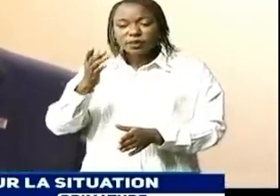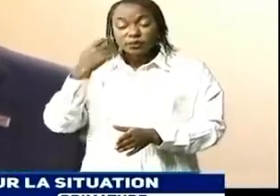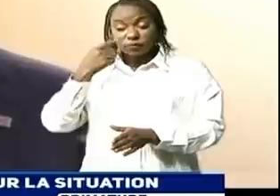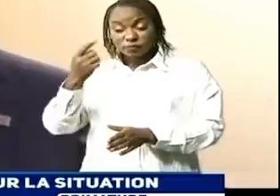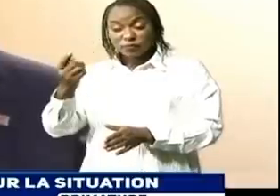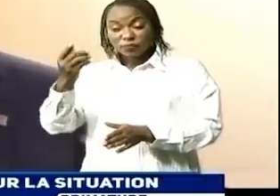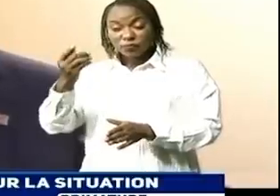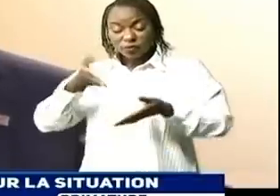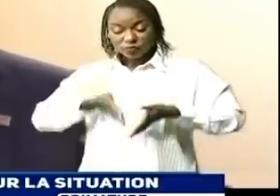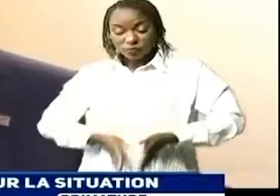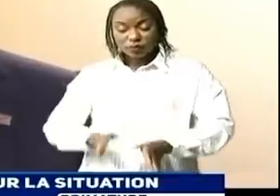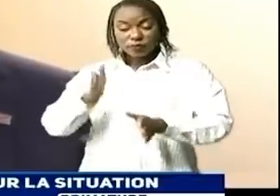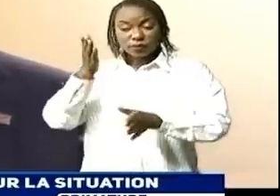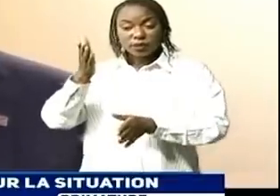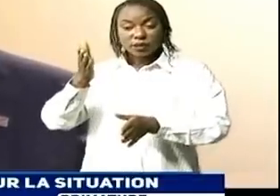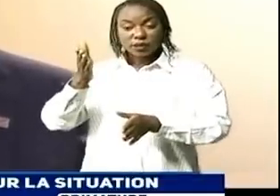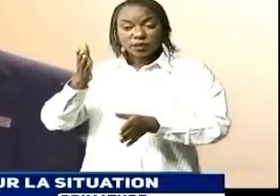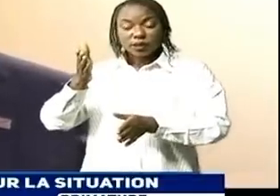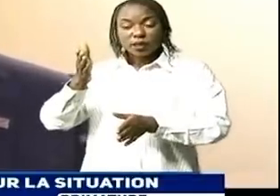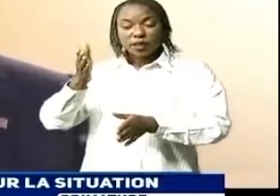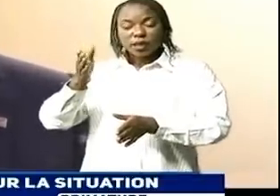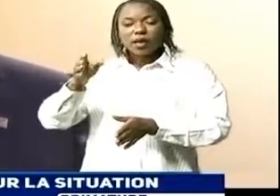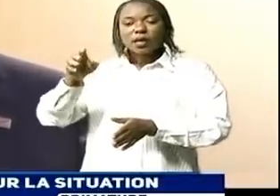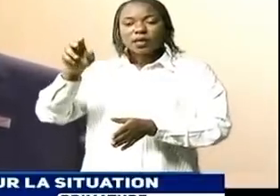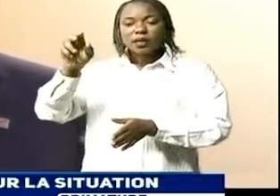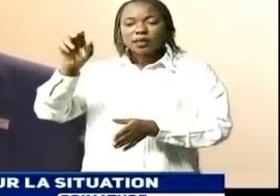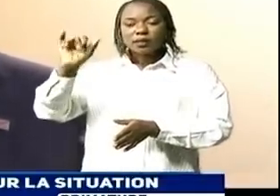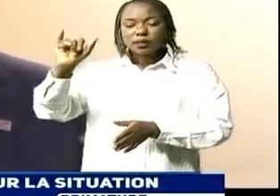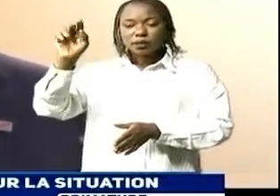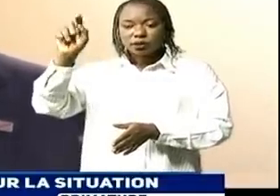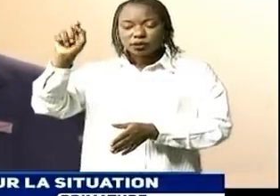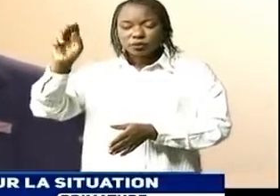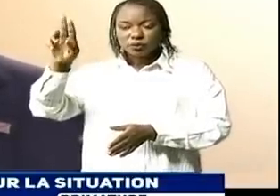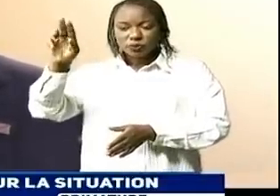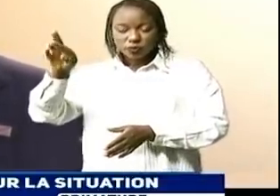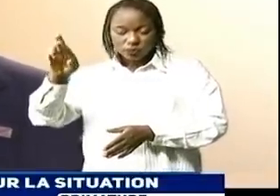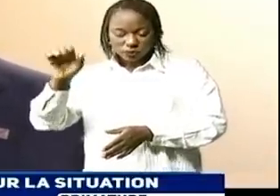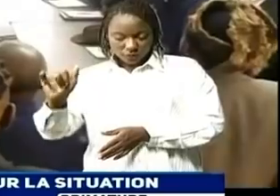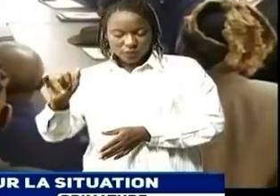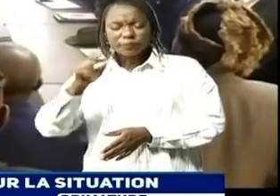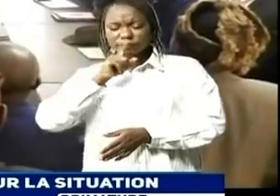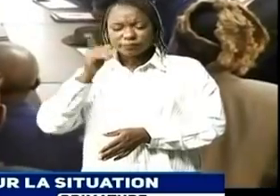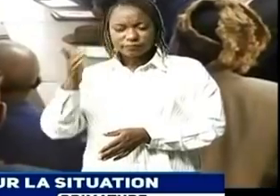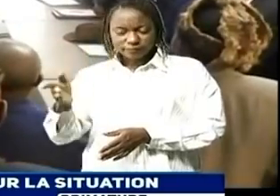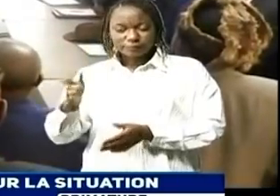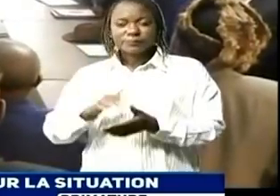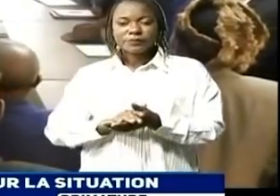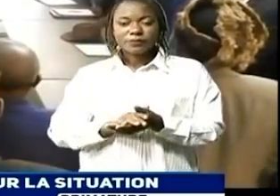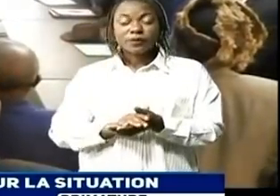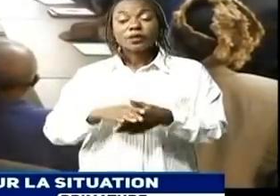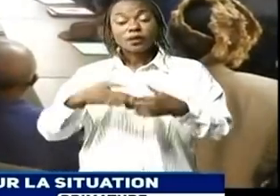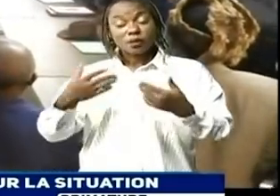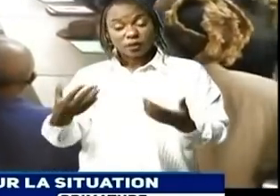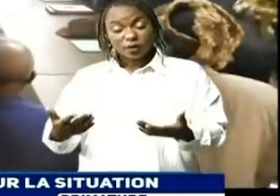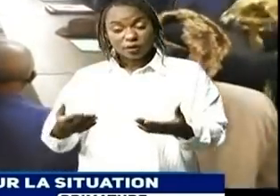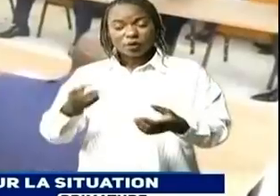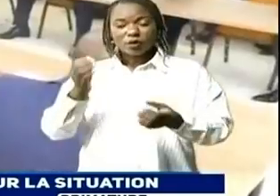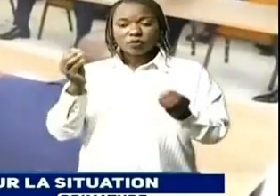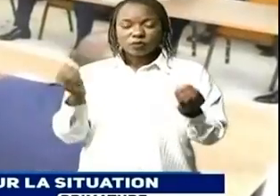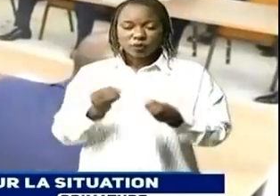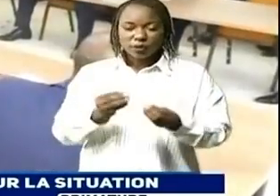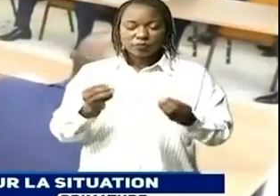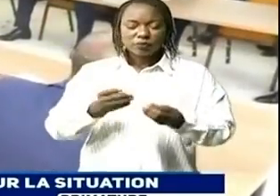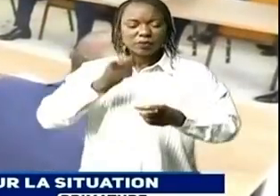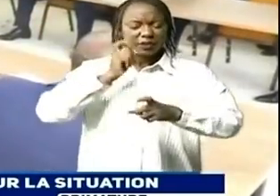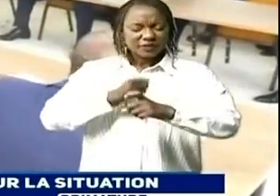originaires de la province de l'Ituri et membres de la commission défense et sécurité. Les attaques des vies humaines sont d'énormes